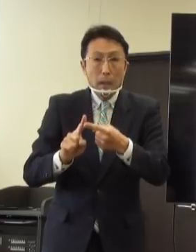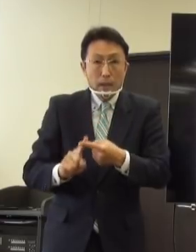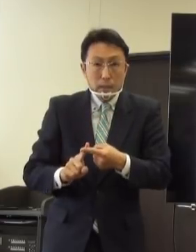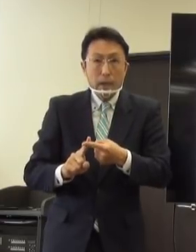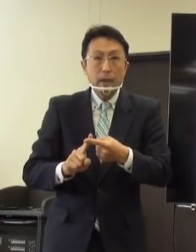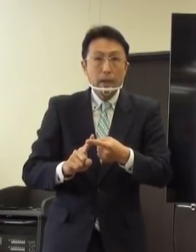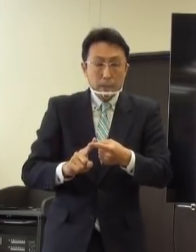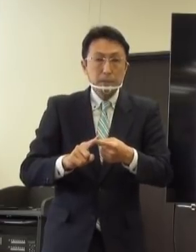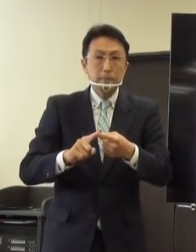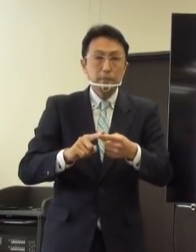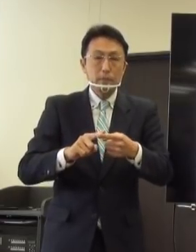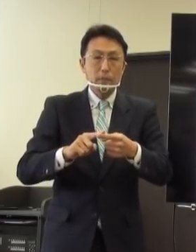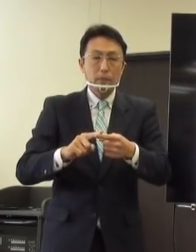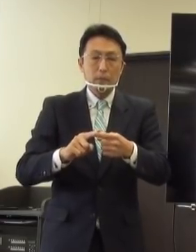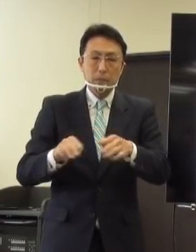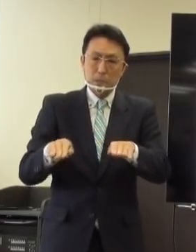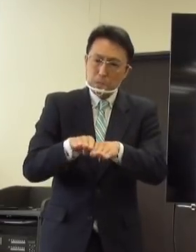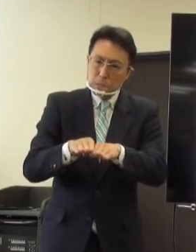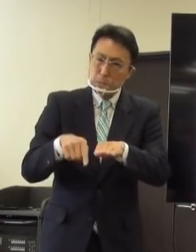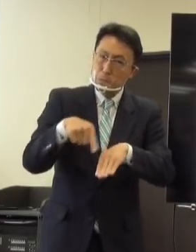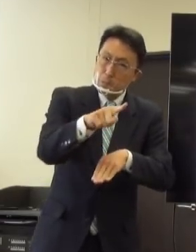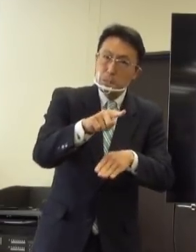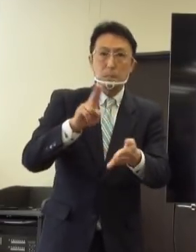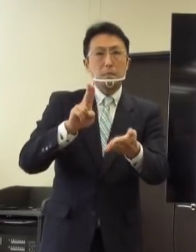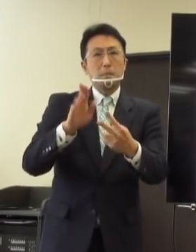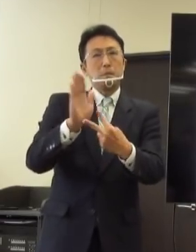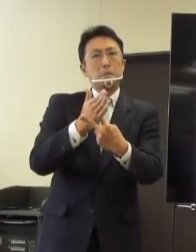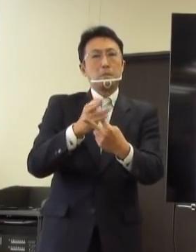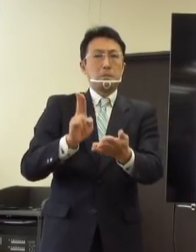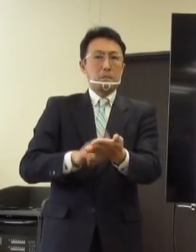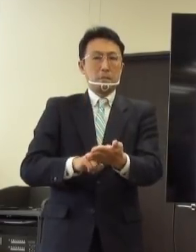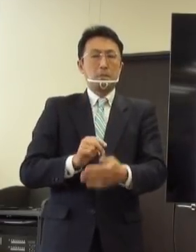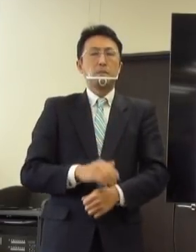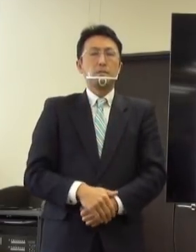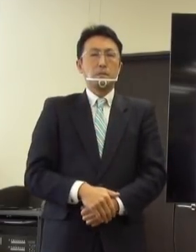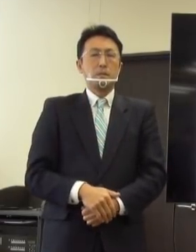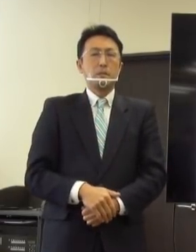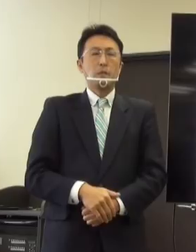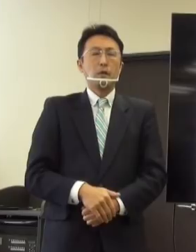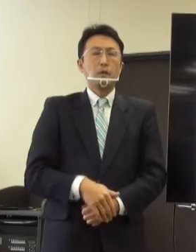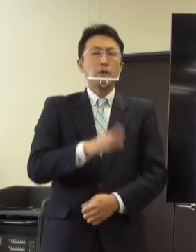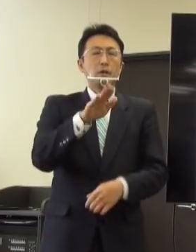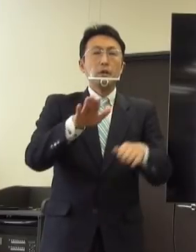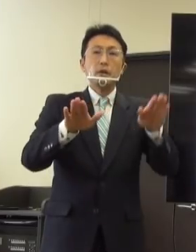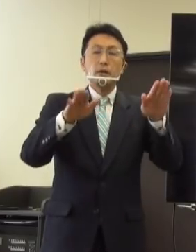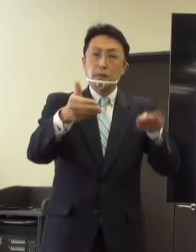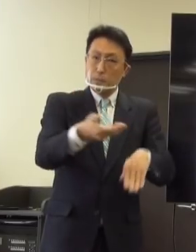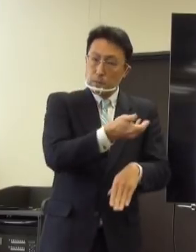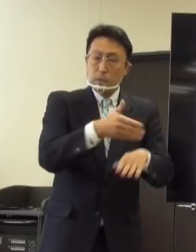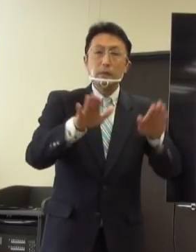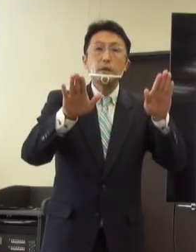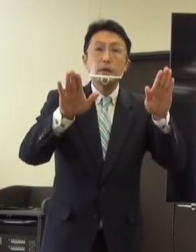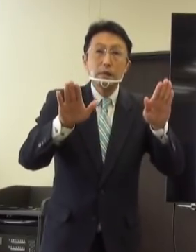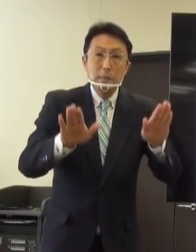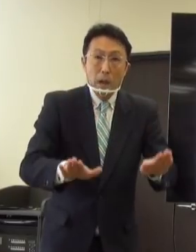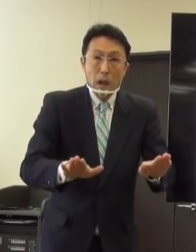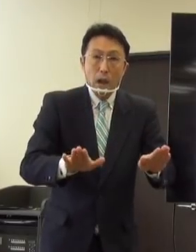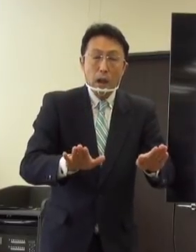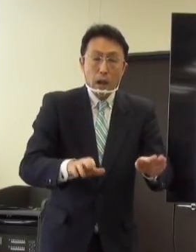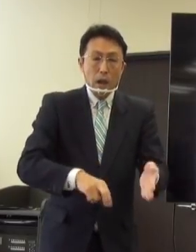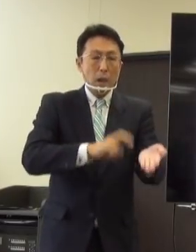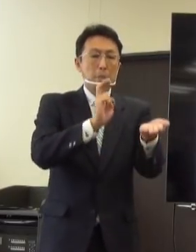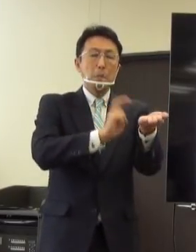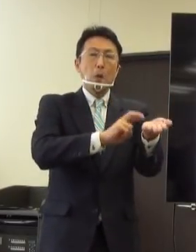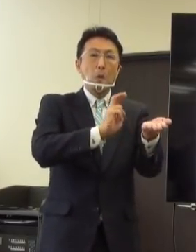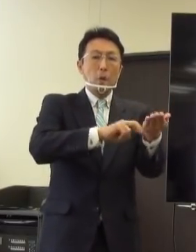。 ということは、現時点で医師看護師を病院以外から派遣して受